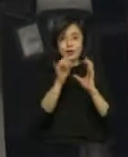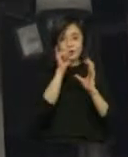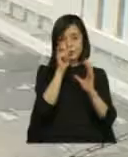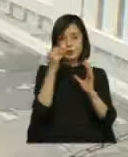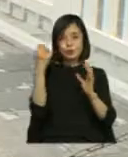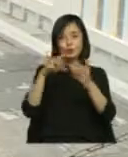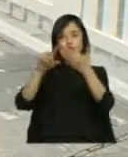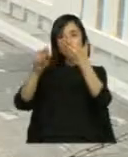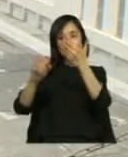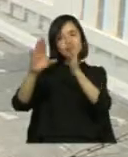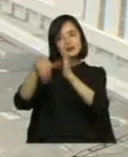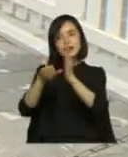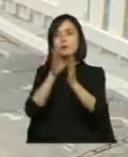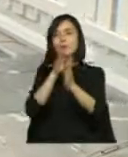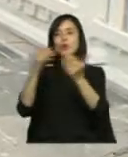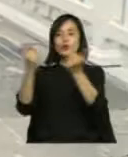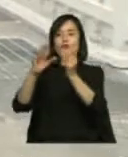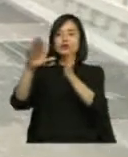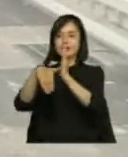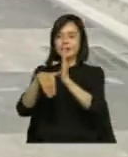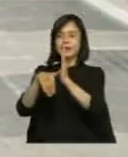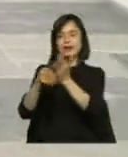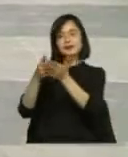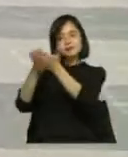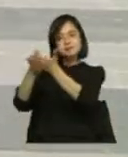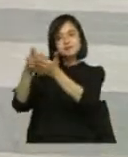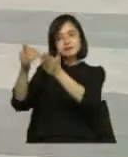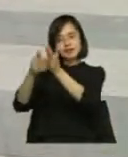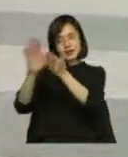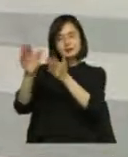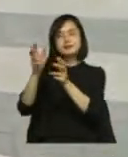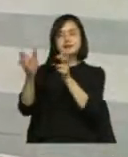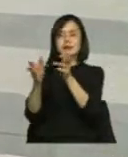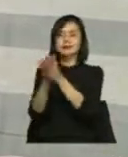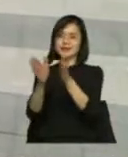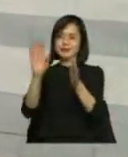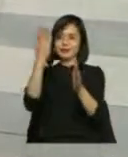본회의를 거쳐 시행될 예정입니다. 딜라이브 서울경기 케이블TV 송지현입니다.